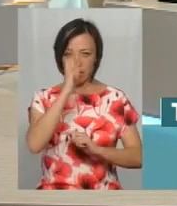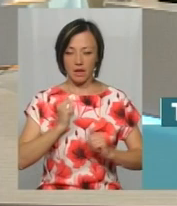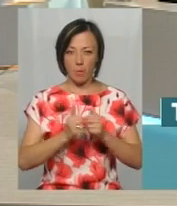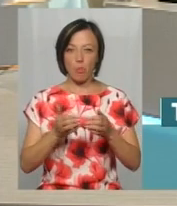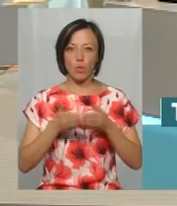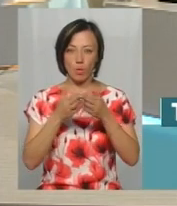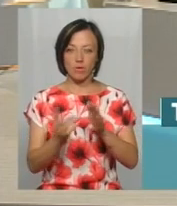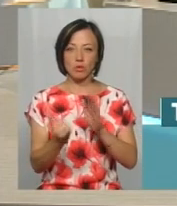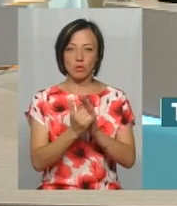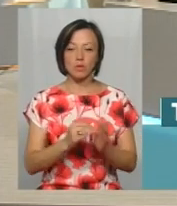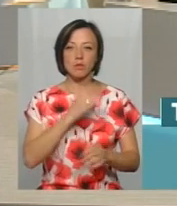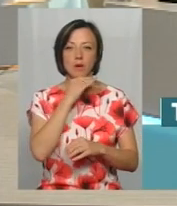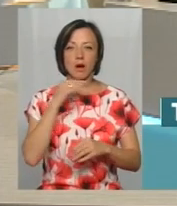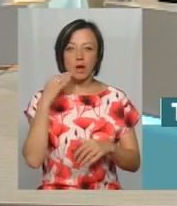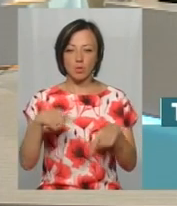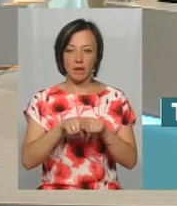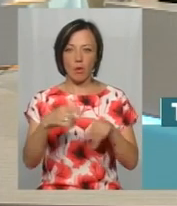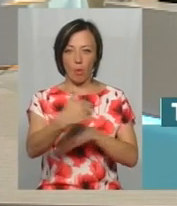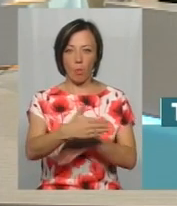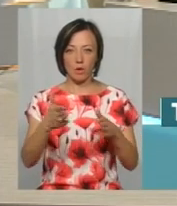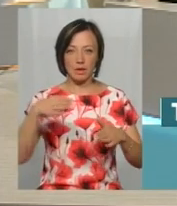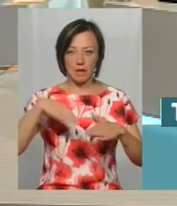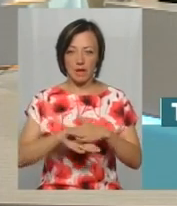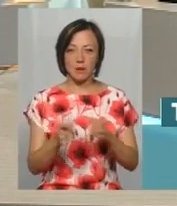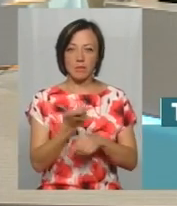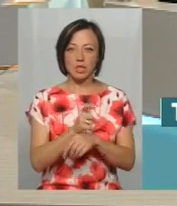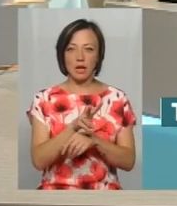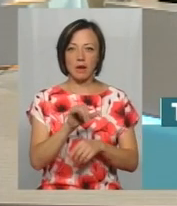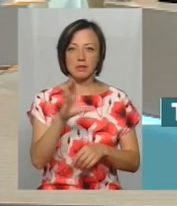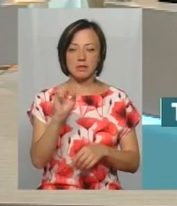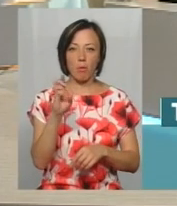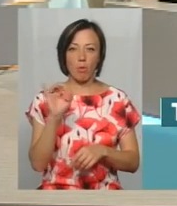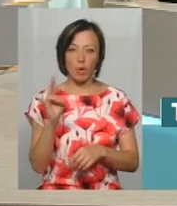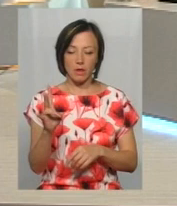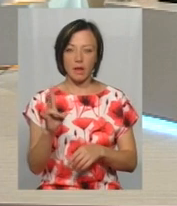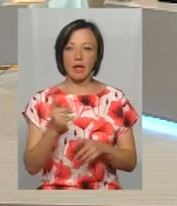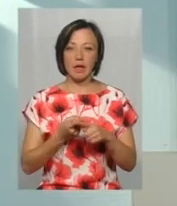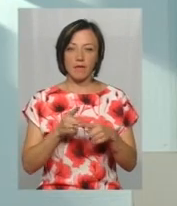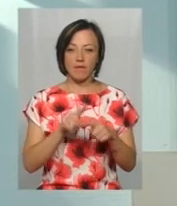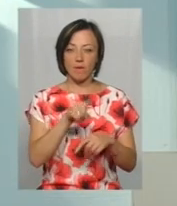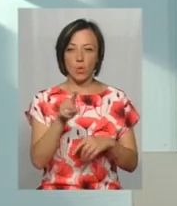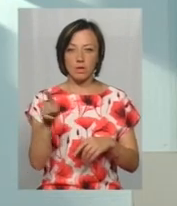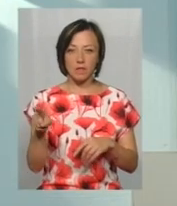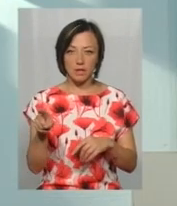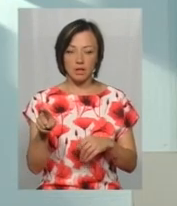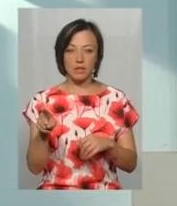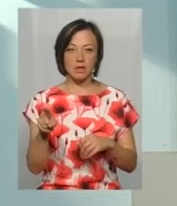вже достатня кількість таких контейнерів, саме більше в Лісабоні. Ось, і вони